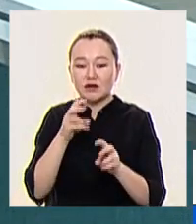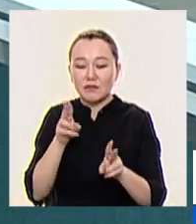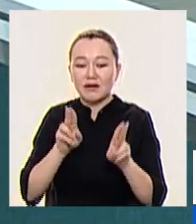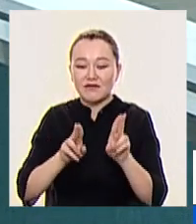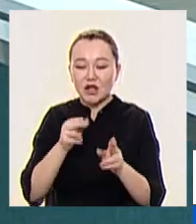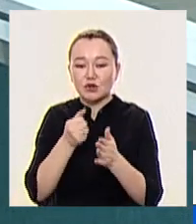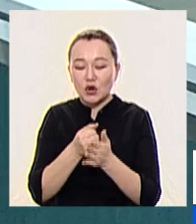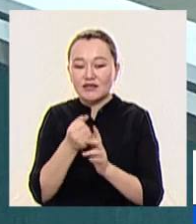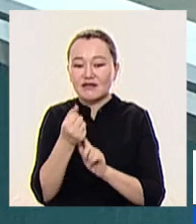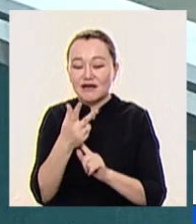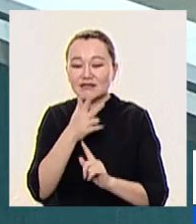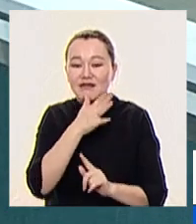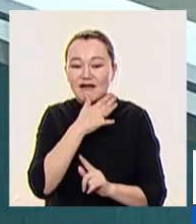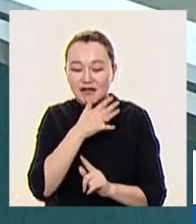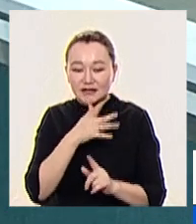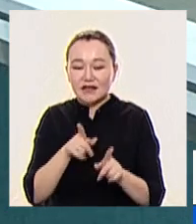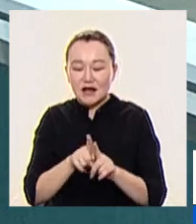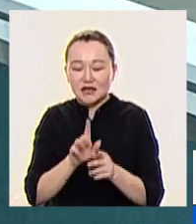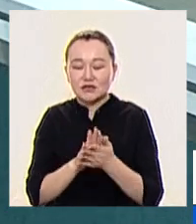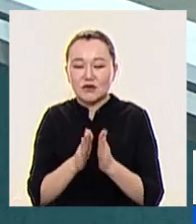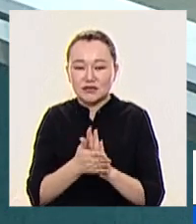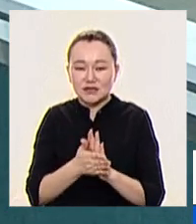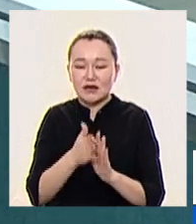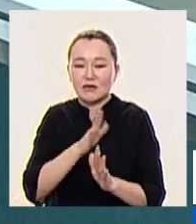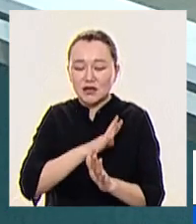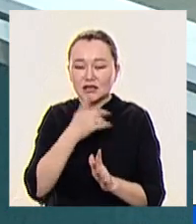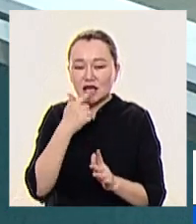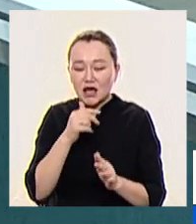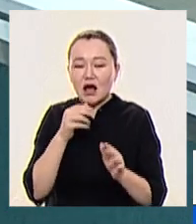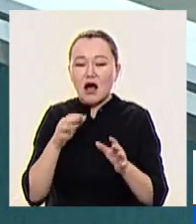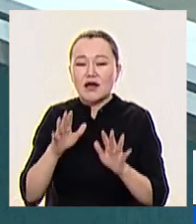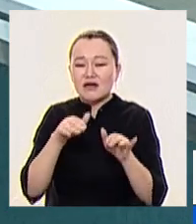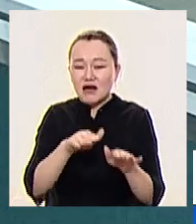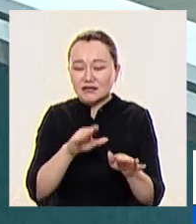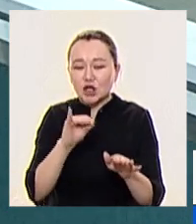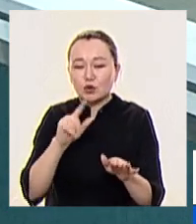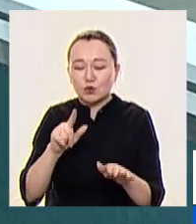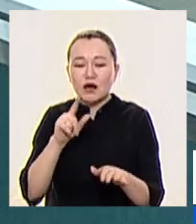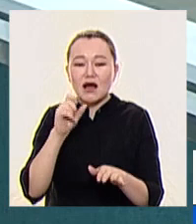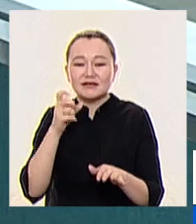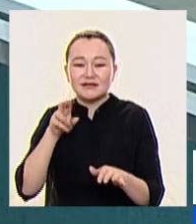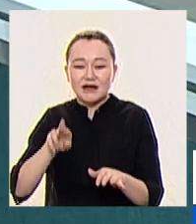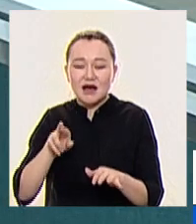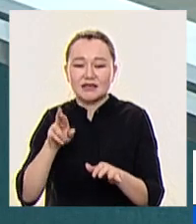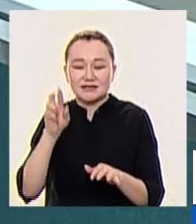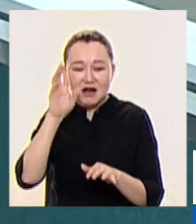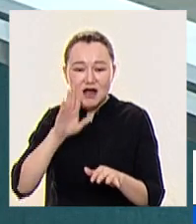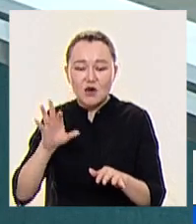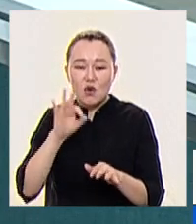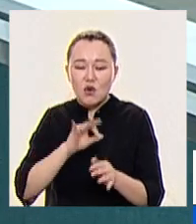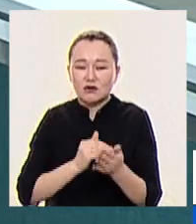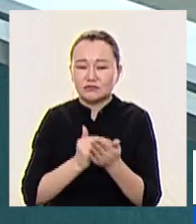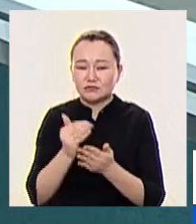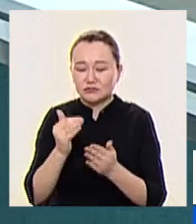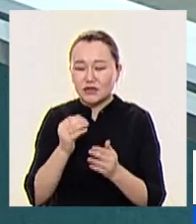еще до достижения 13 лет. Такая ситуация сложилась в Тихоокеанском регионе и южноазиатских странах. Прогнозы о резком